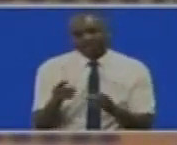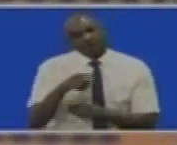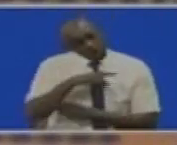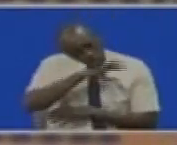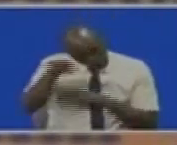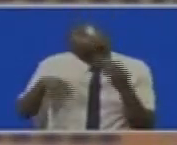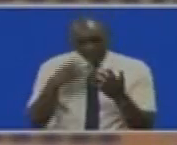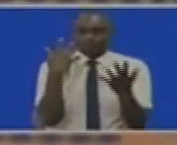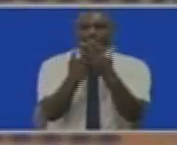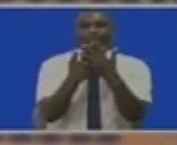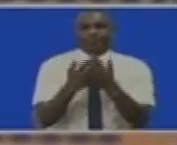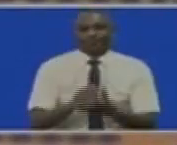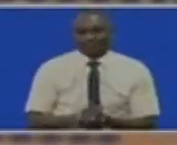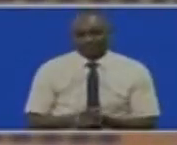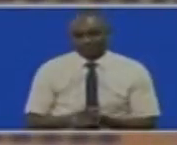la mahakama.